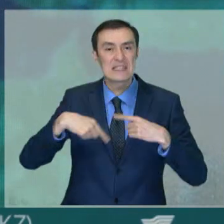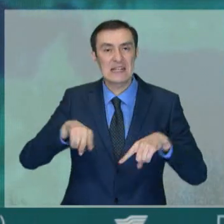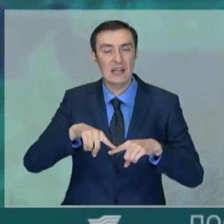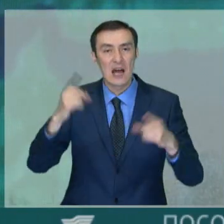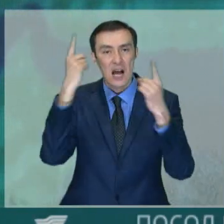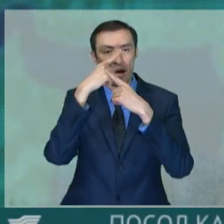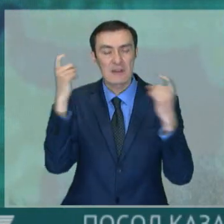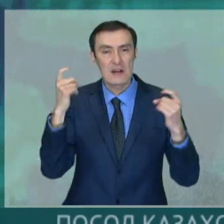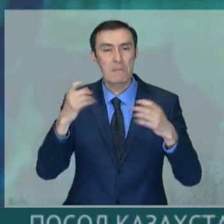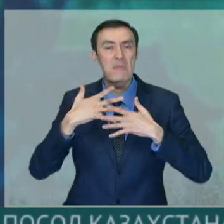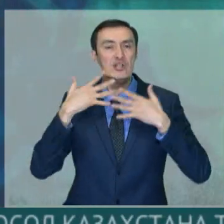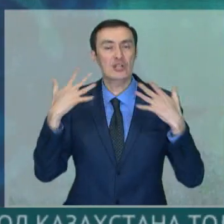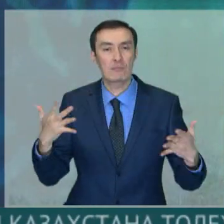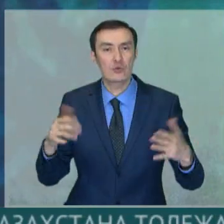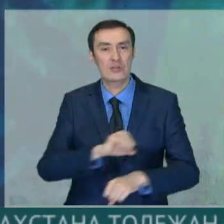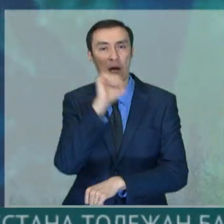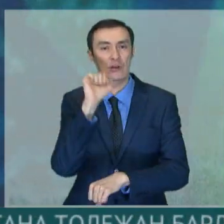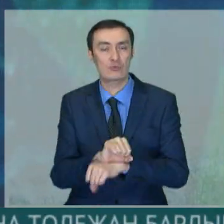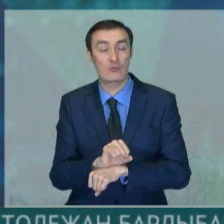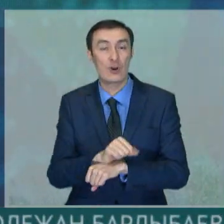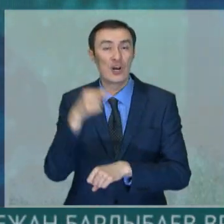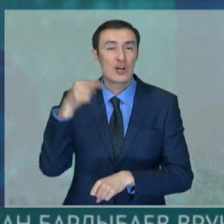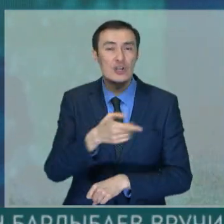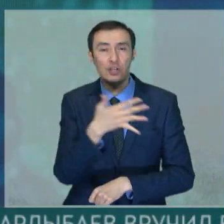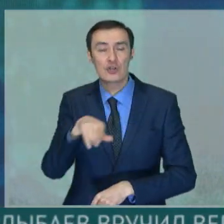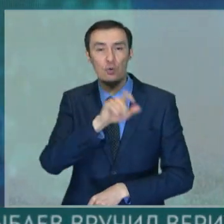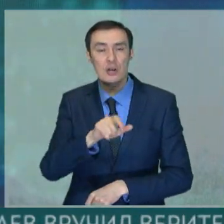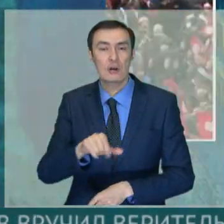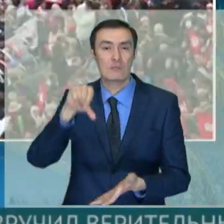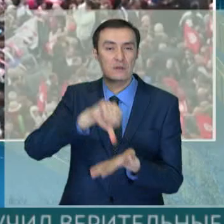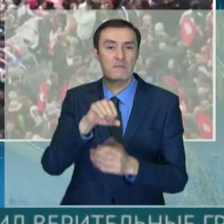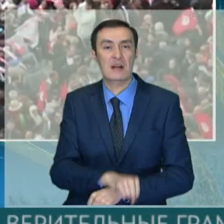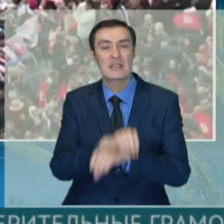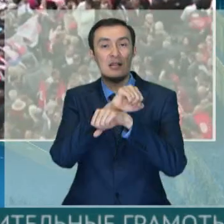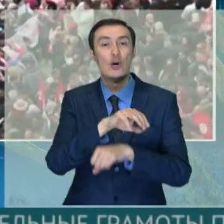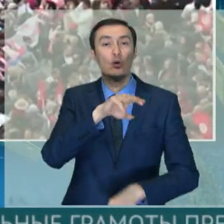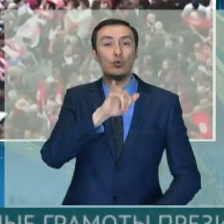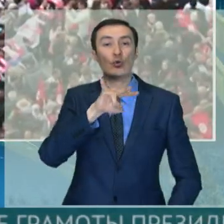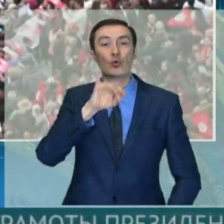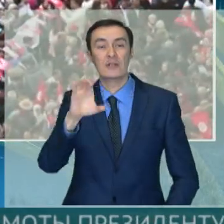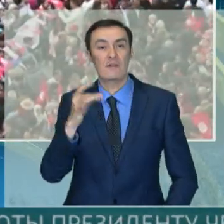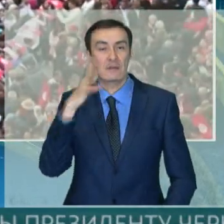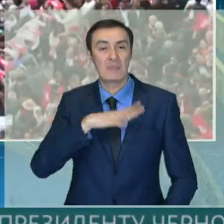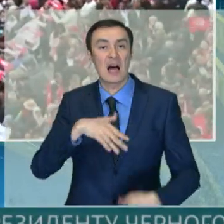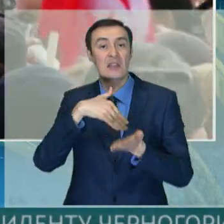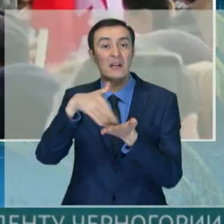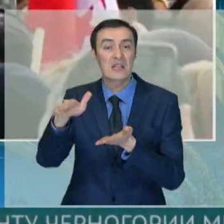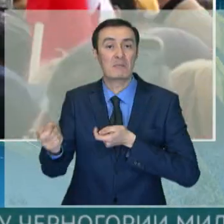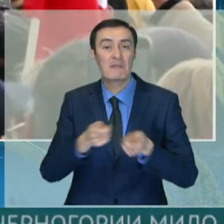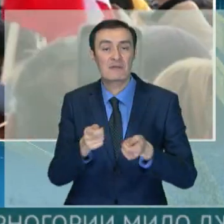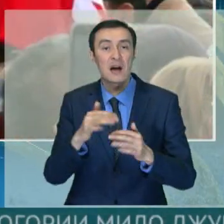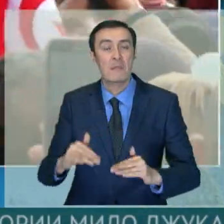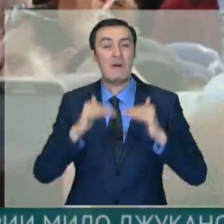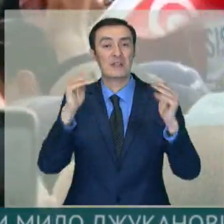сектора объявили масштабную забастовку. Тысячи людей присоединились к протестам в Тунисе в связи с отказом правительства